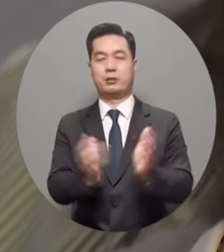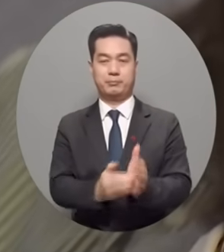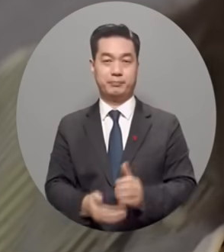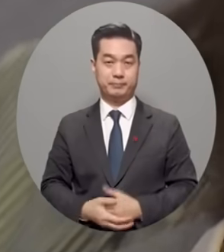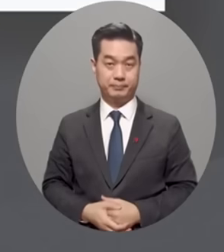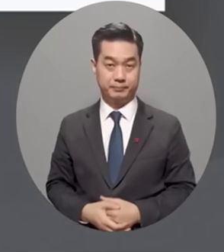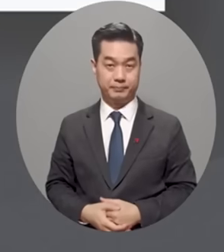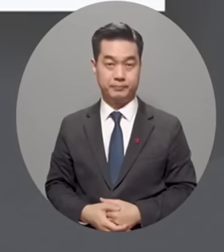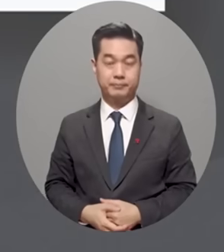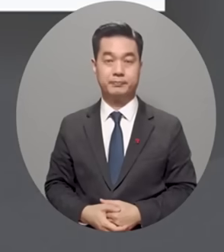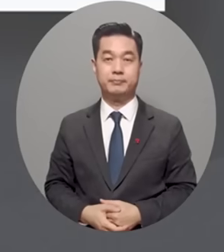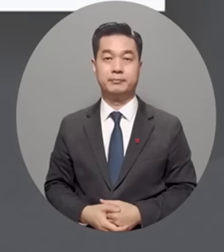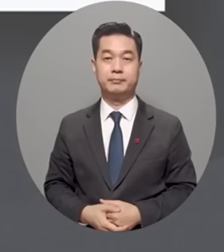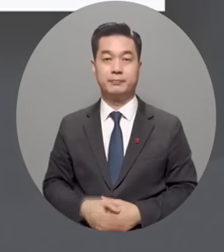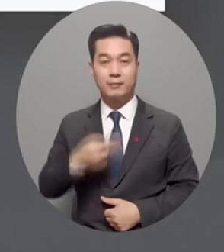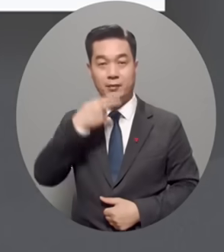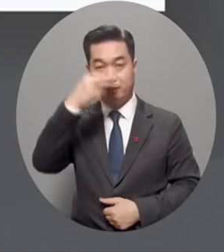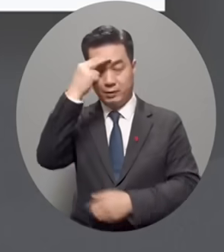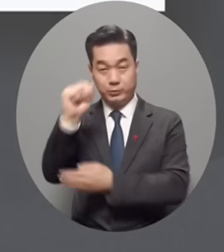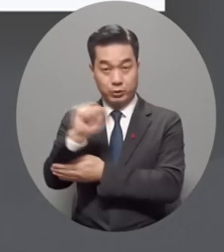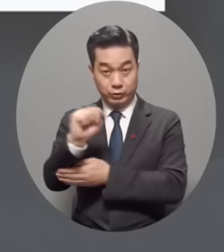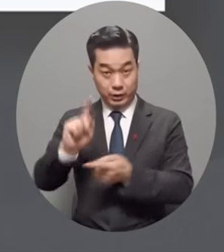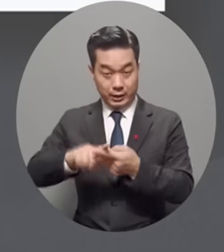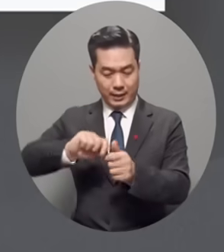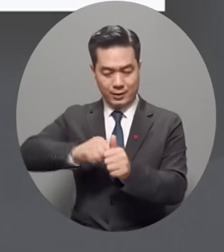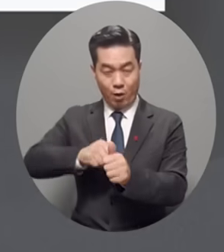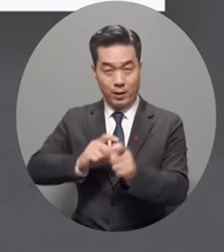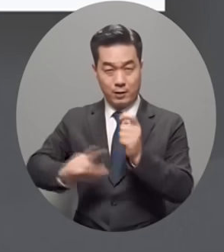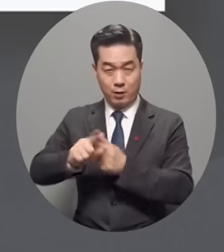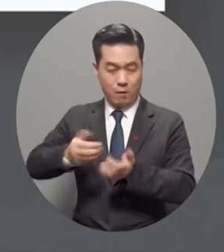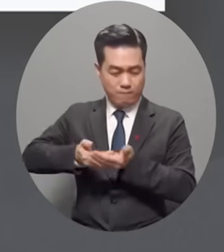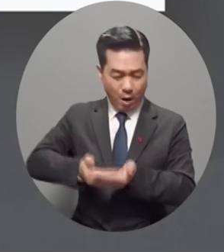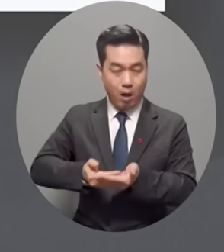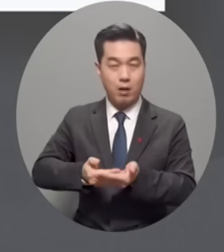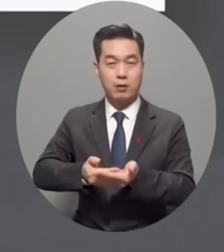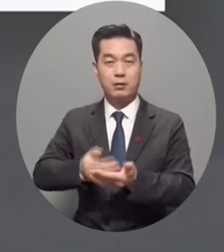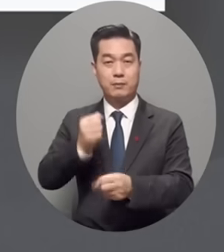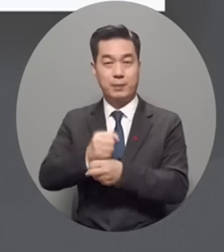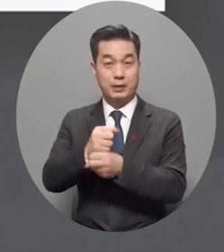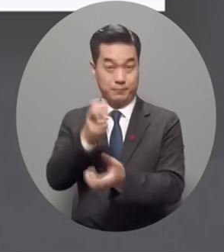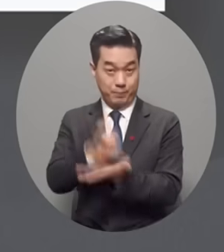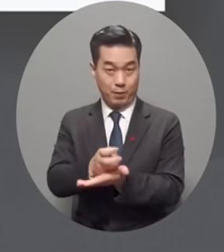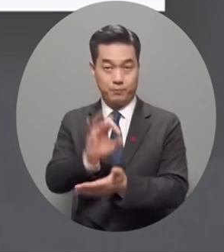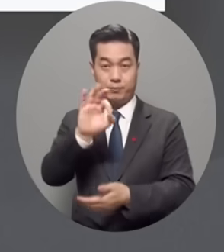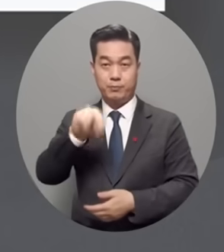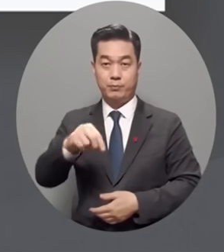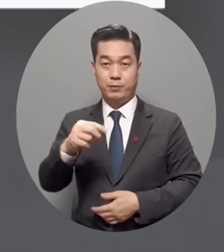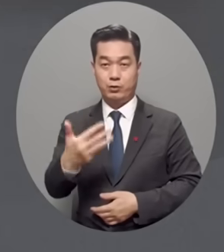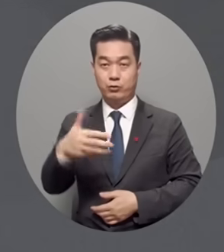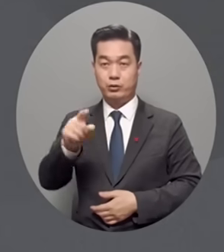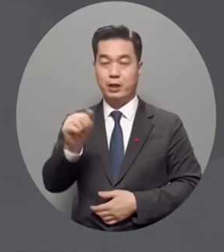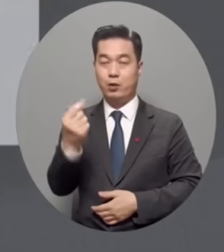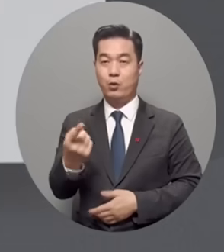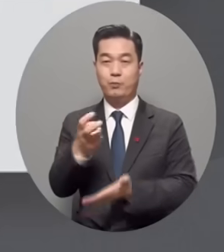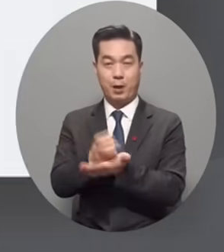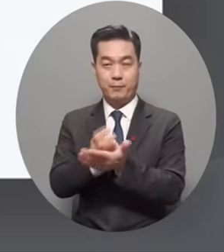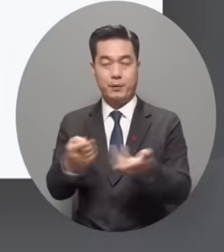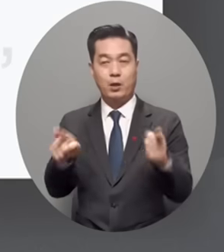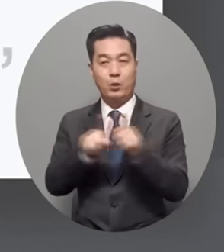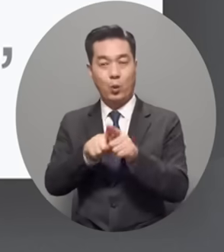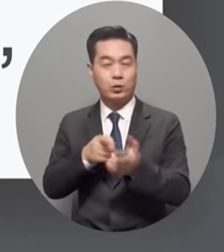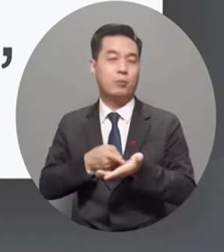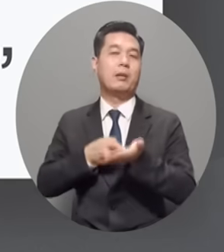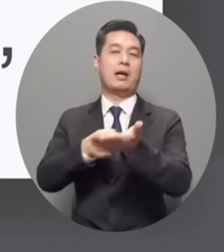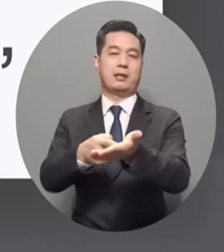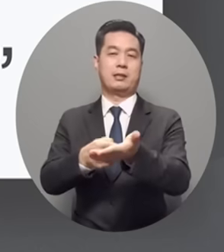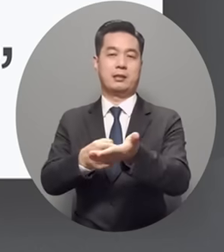내렸습니다. 음주운전에 대한 처벌을 대폭 강화한 이른바 윤창호법을 공동 발의하고 SNS에